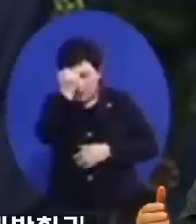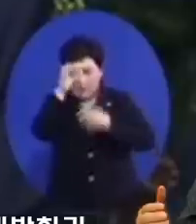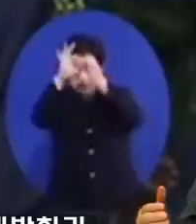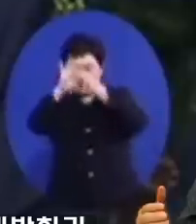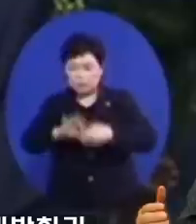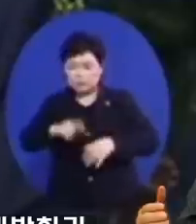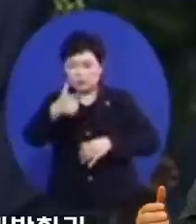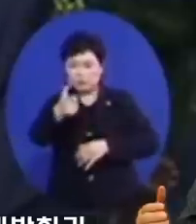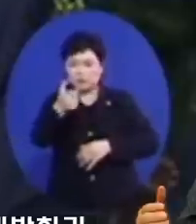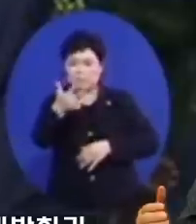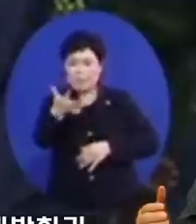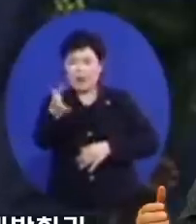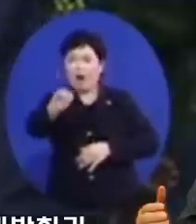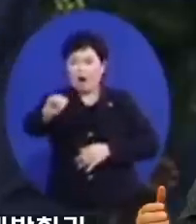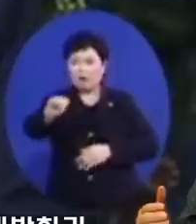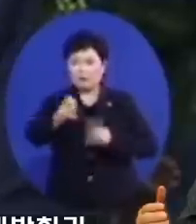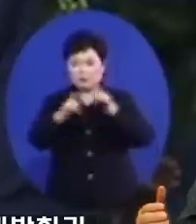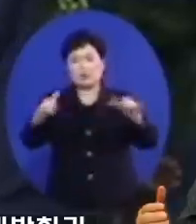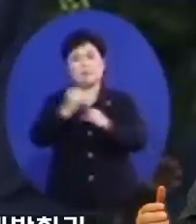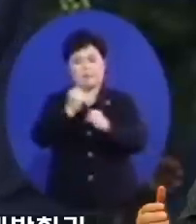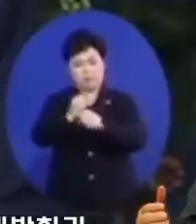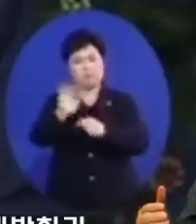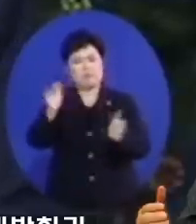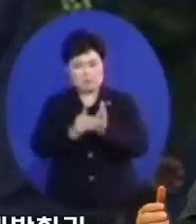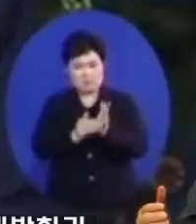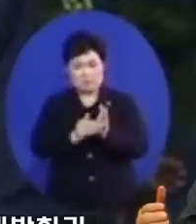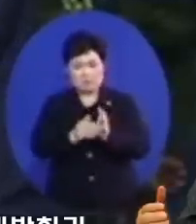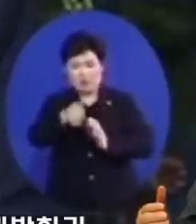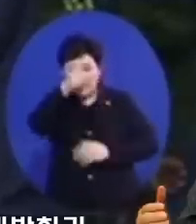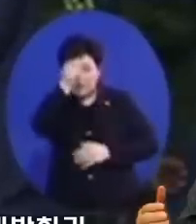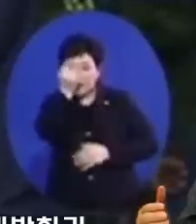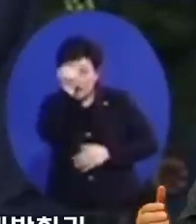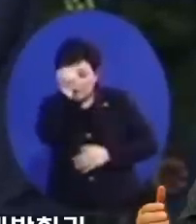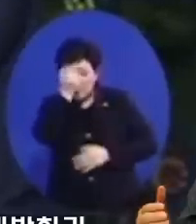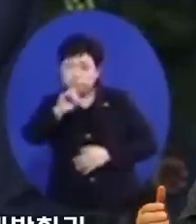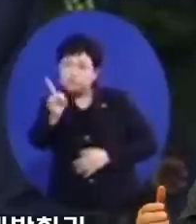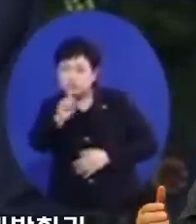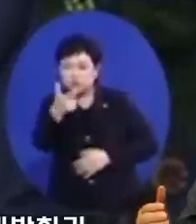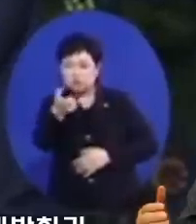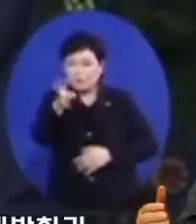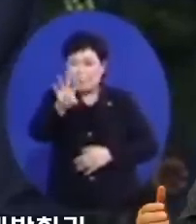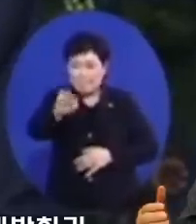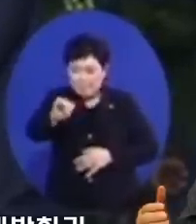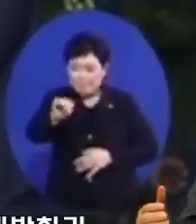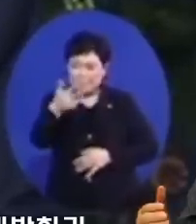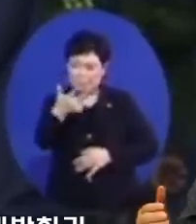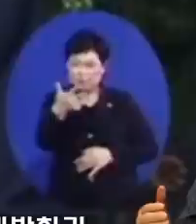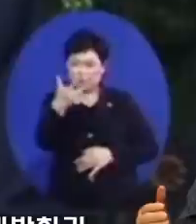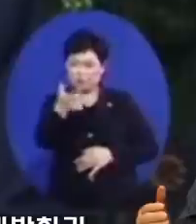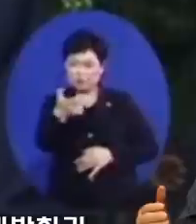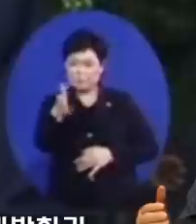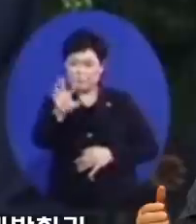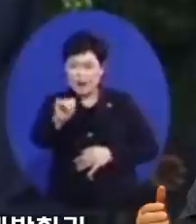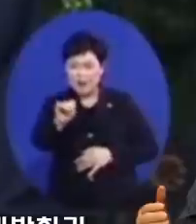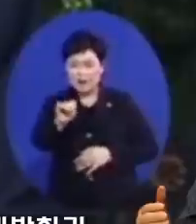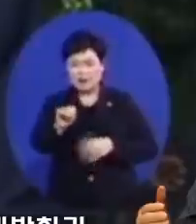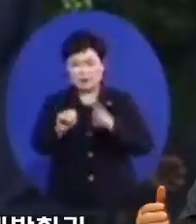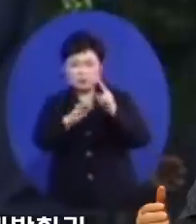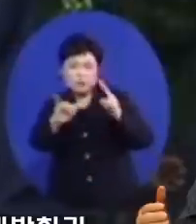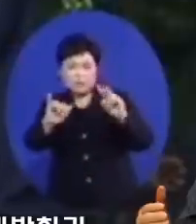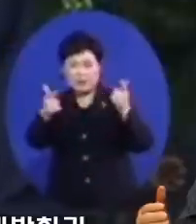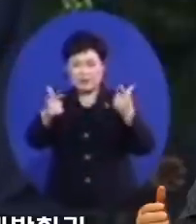보았습니다. 아담과 하와인데 무슨 68억입니까? 그러니까 하나님은 그 한 사람을 본 것이 아니라 그